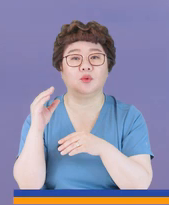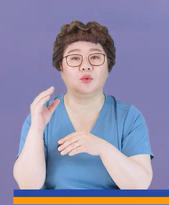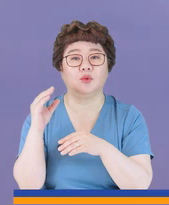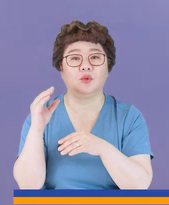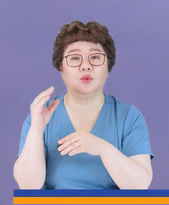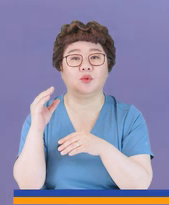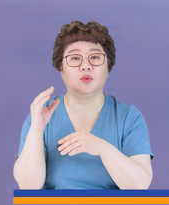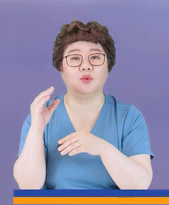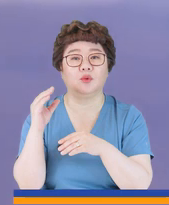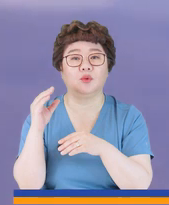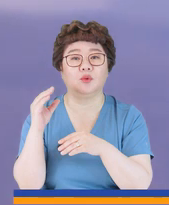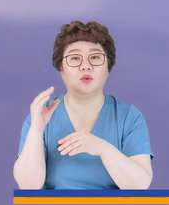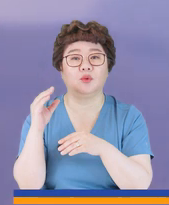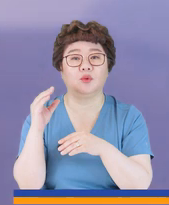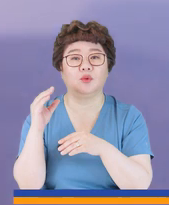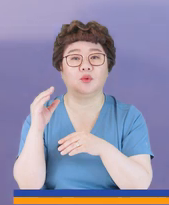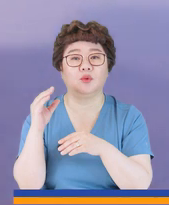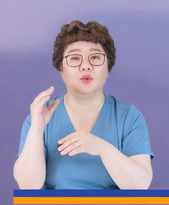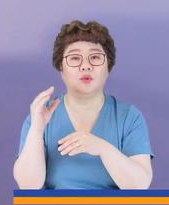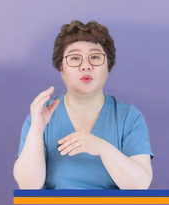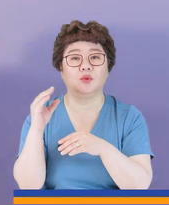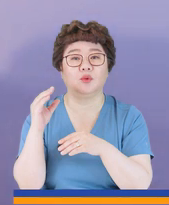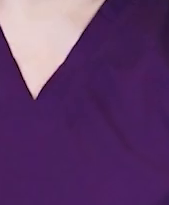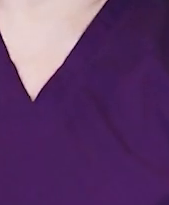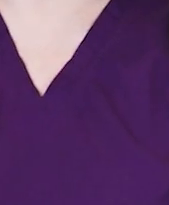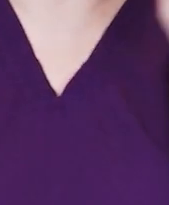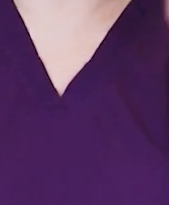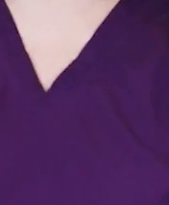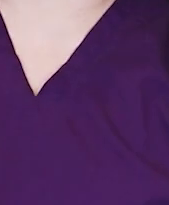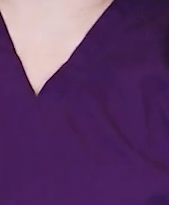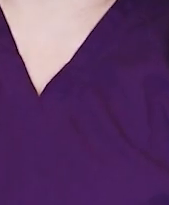성은 사랑을 할수 있는 도구입니다. You can do it. 꾸덕꾸덕꾸덕.